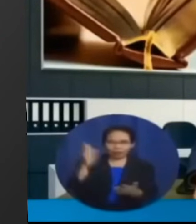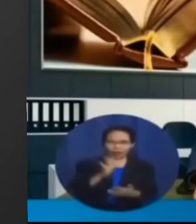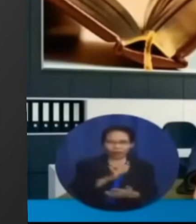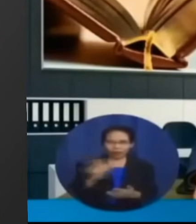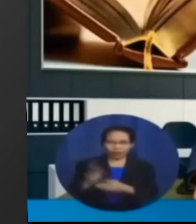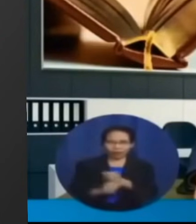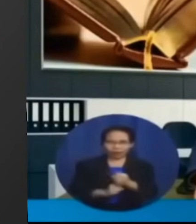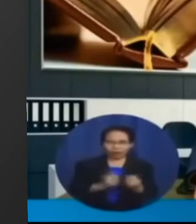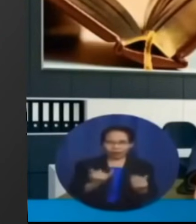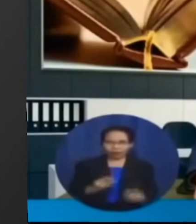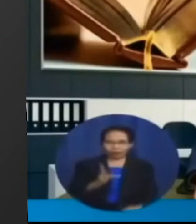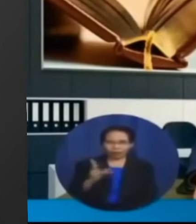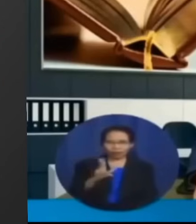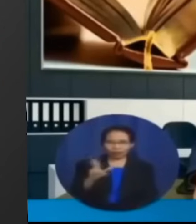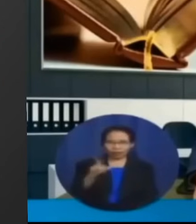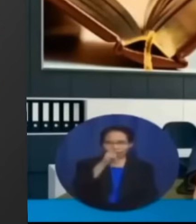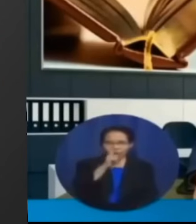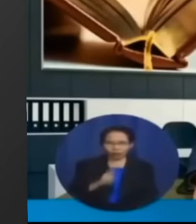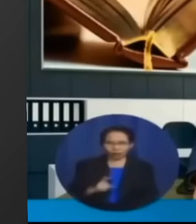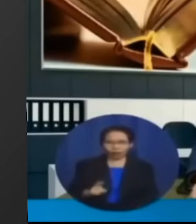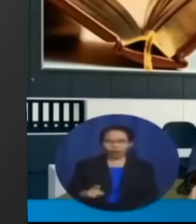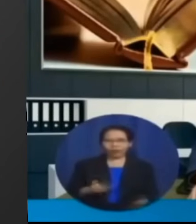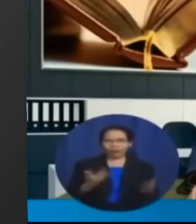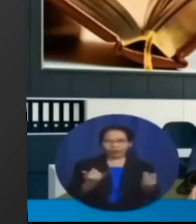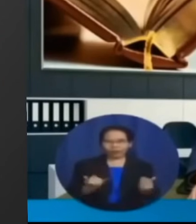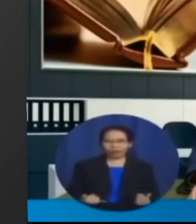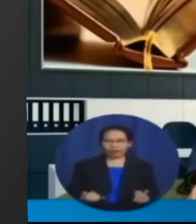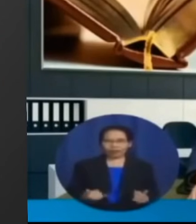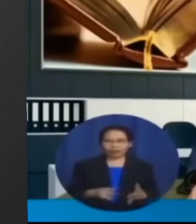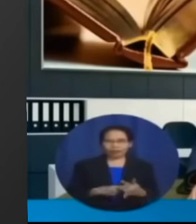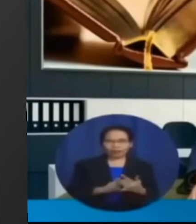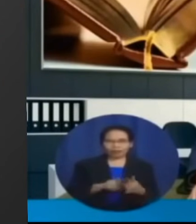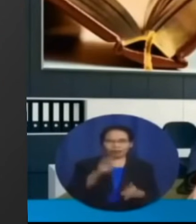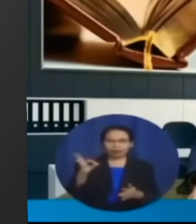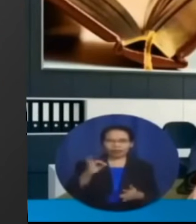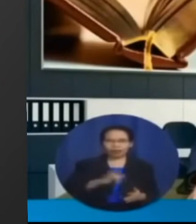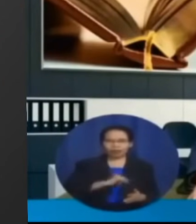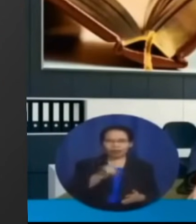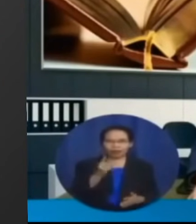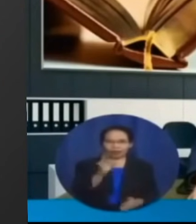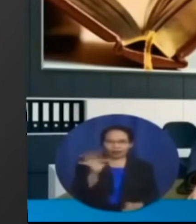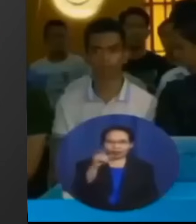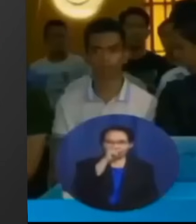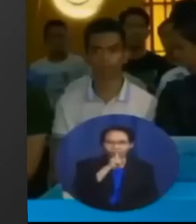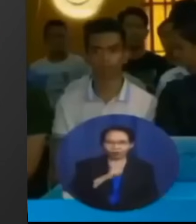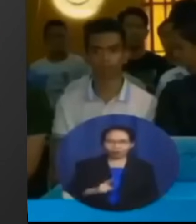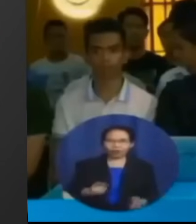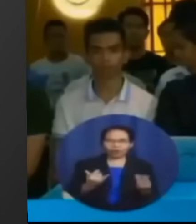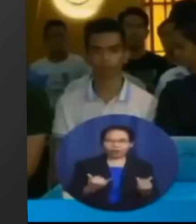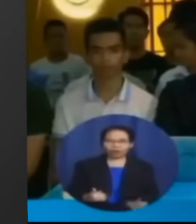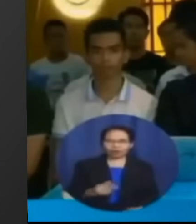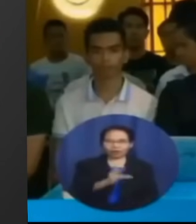73 anyos na ako nang mag-umpisa akong mangaral, 19 anyos lang ako. Ngayon po